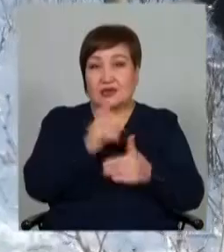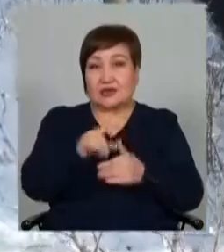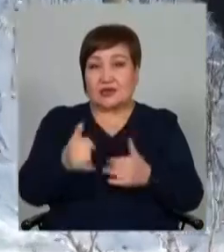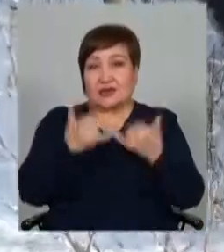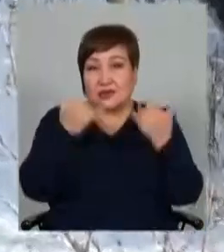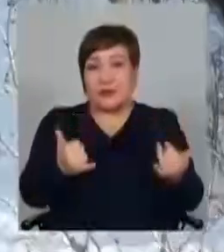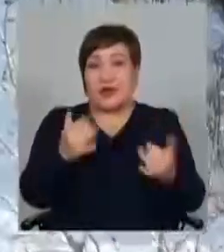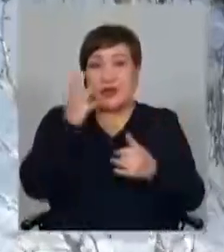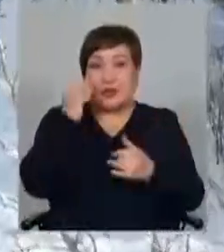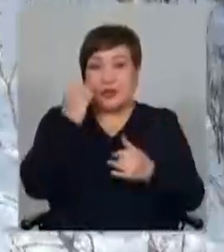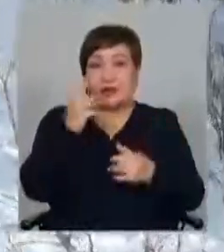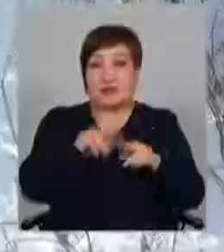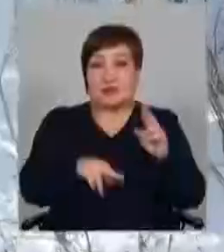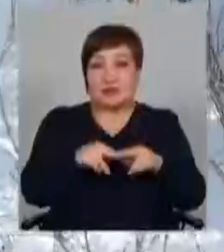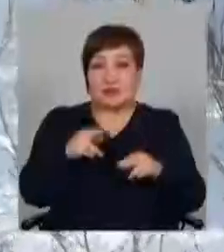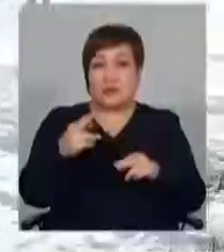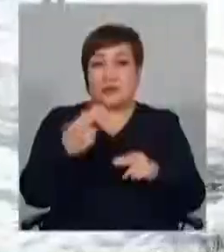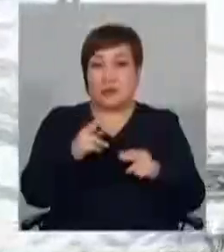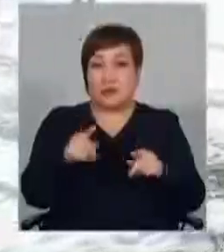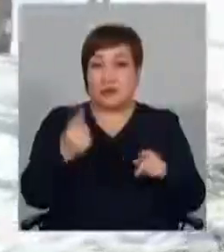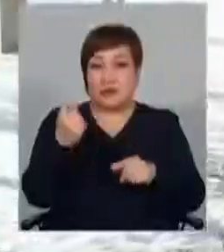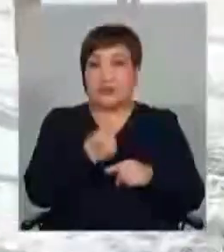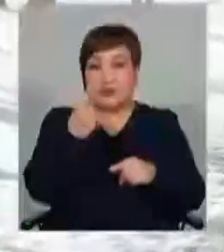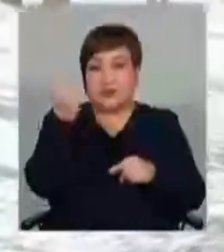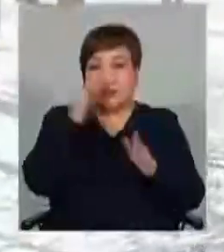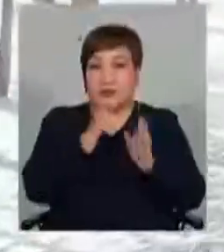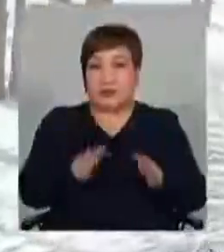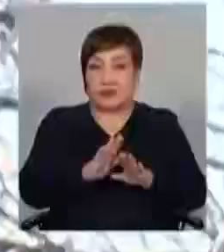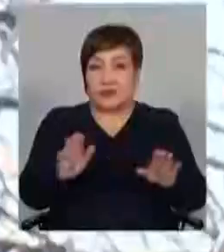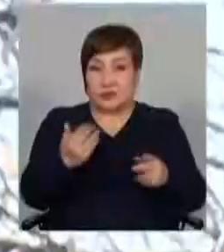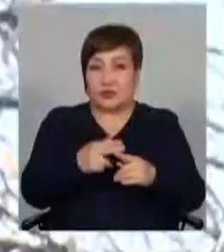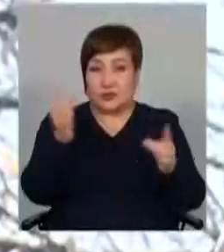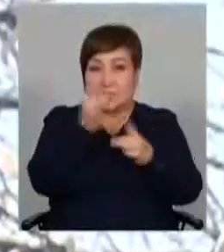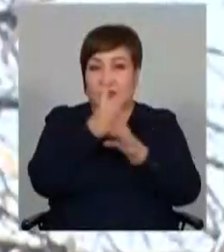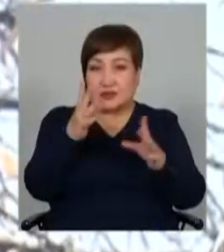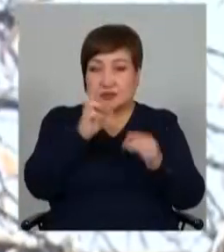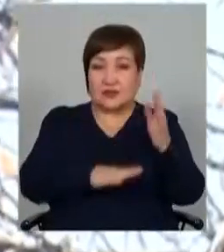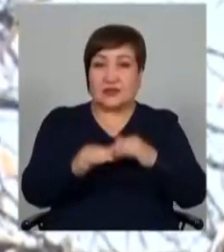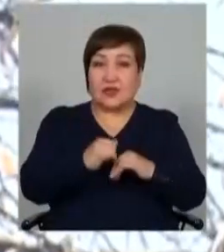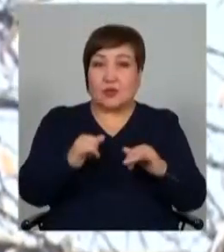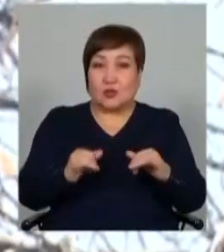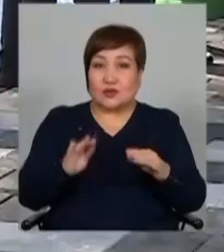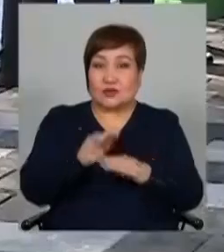бой көтерген бұл жалғыз ескерткіш емес. Бүгінге дейін мәдениетке, елдің дамуына үлес қосқан